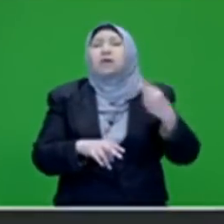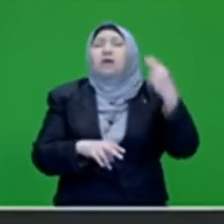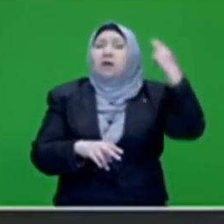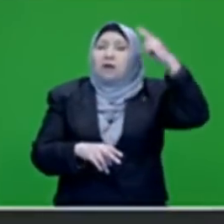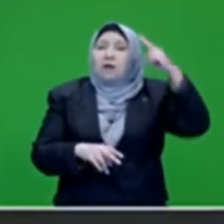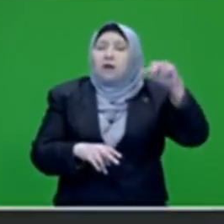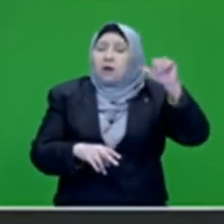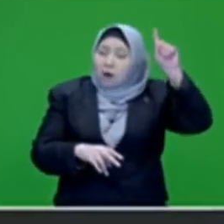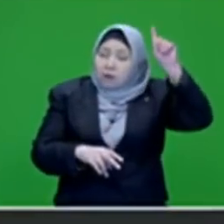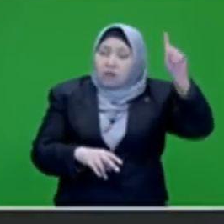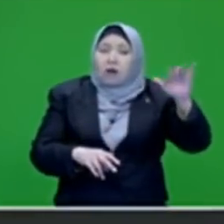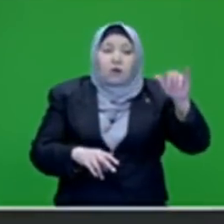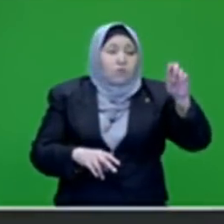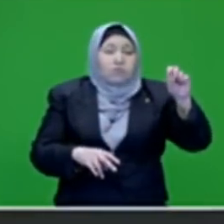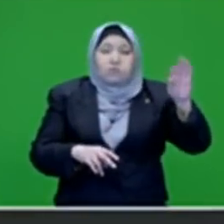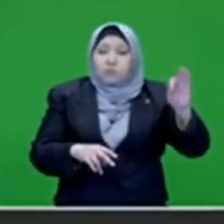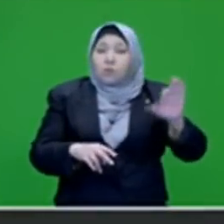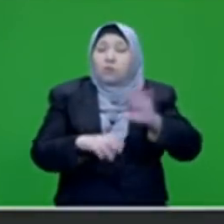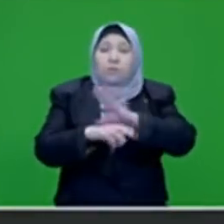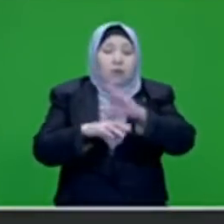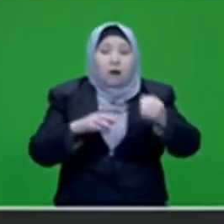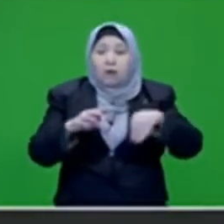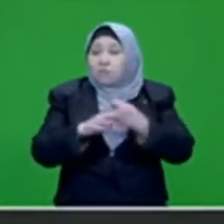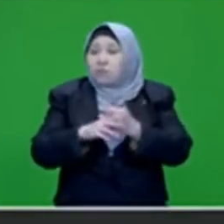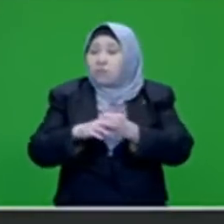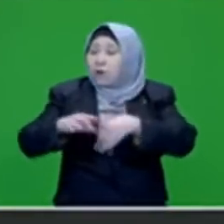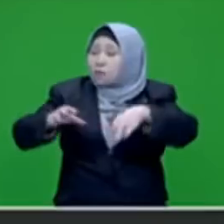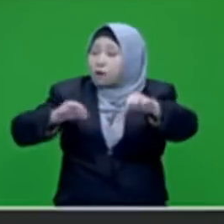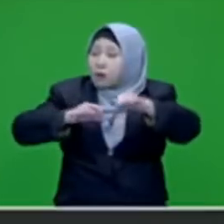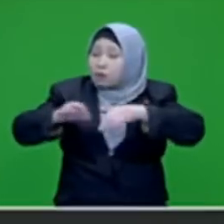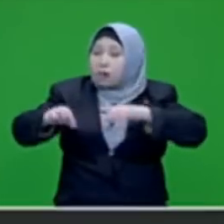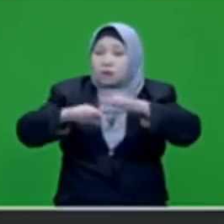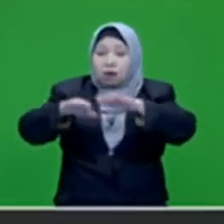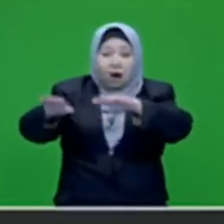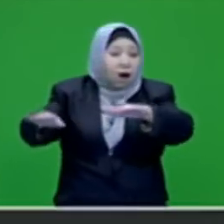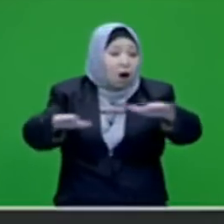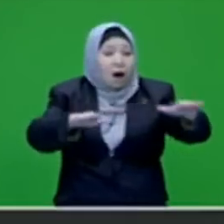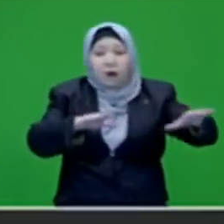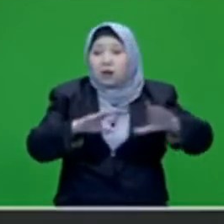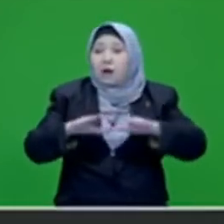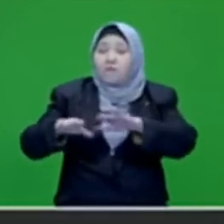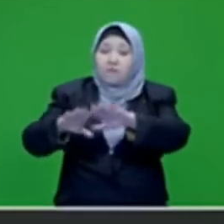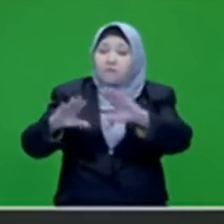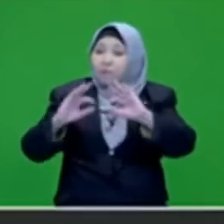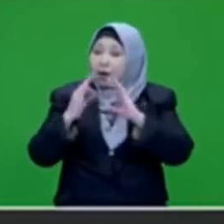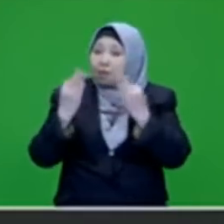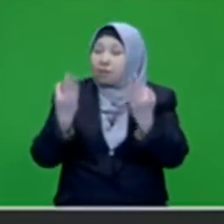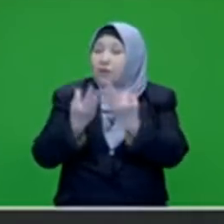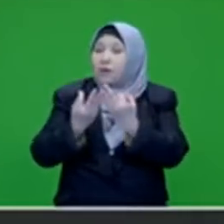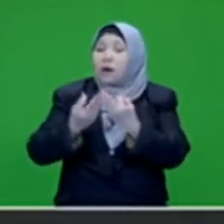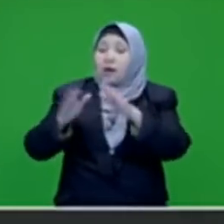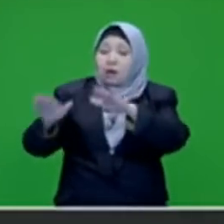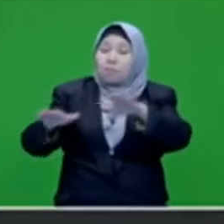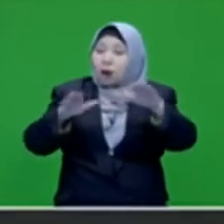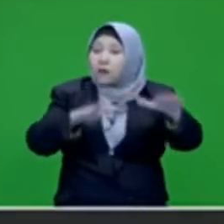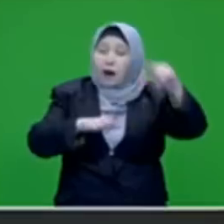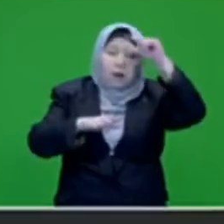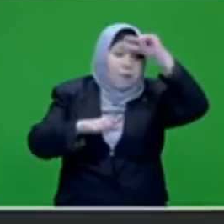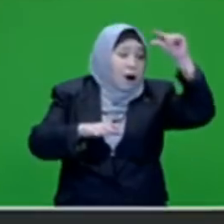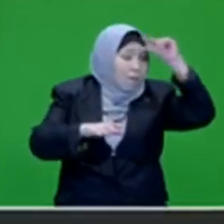sujud kepada kesemua adik-beradik dan juga anak-beranak Nabi Yusuf, anak-beranak Nabi Yusuf iaitu adik-beradik Nabi